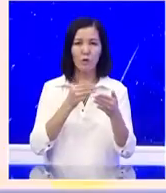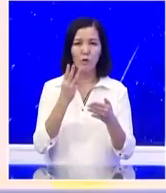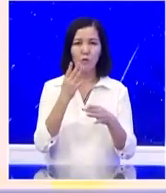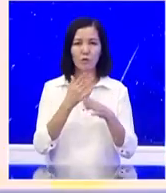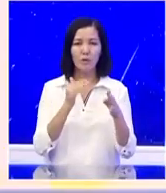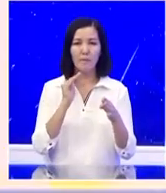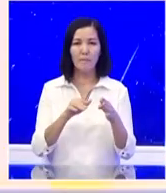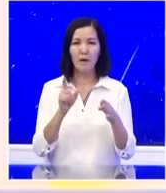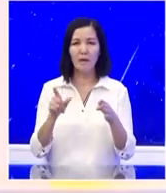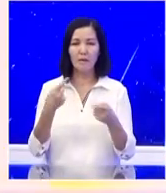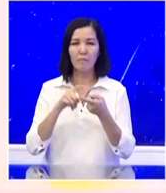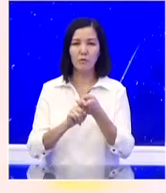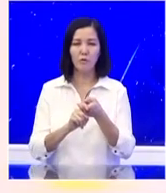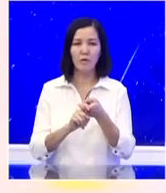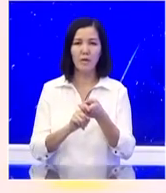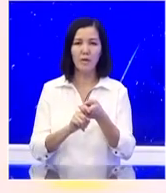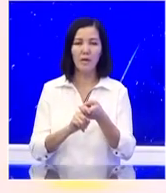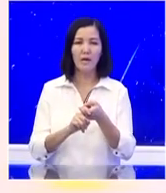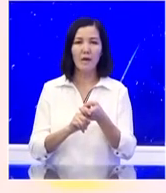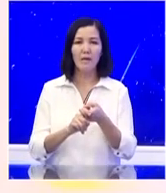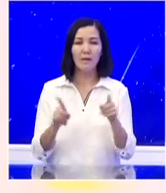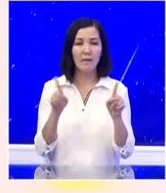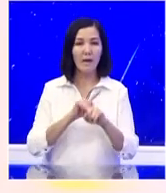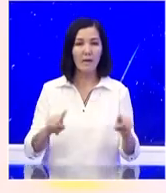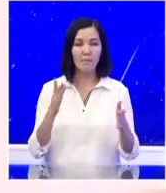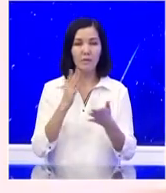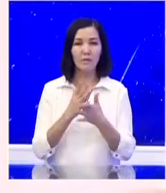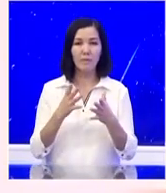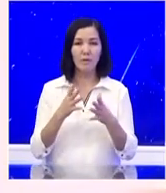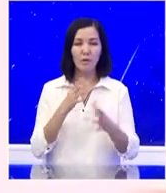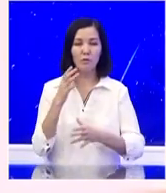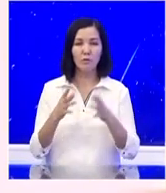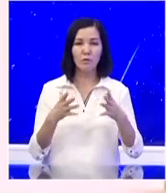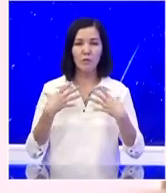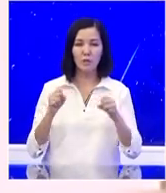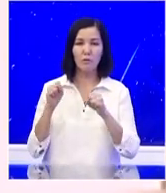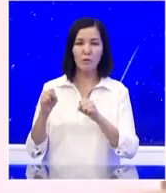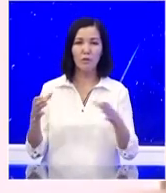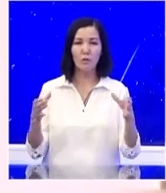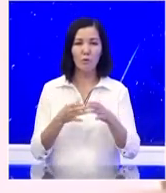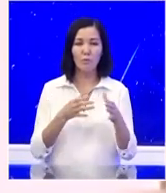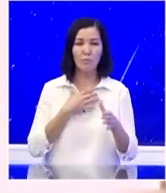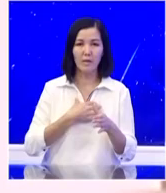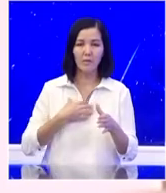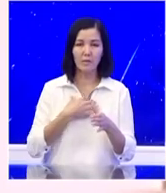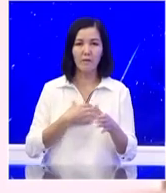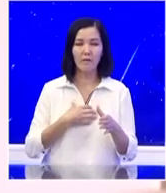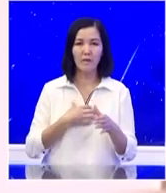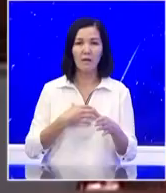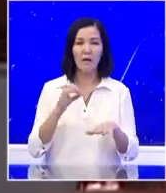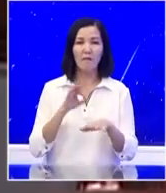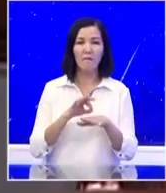мың адамға жұққан вирустан айырмашылығы бар. Дүниежүзілік денсаулық сақтау ұйымы осыған алаңдаулы. Мамандар